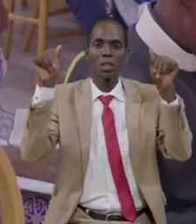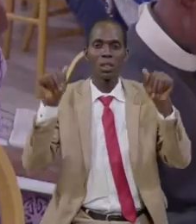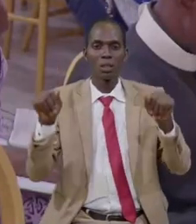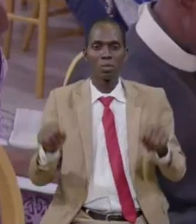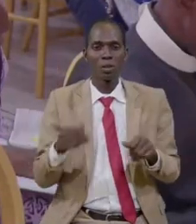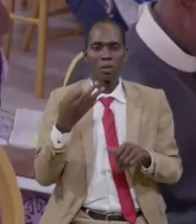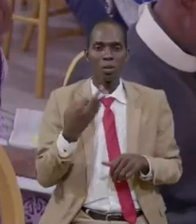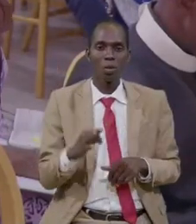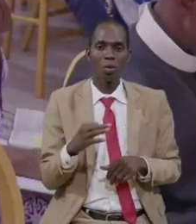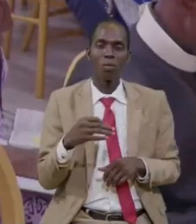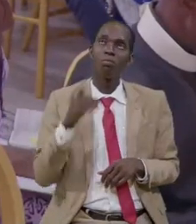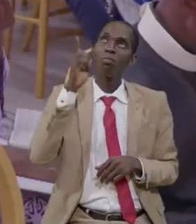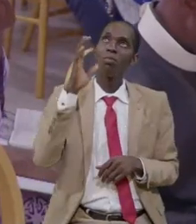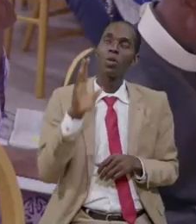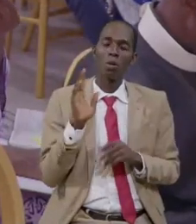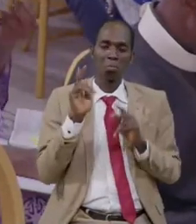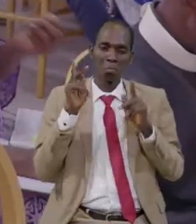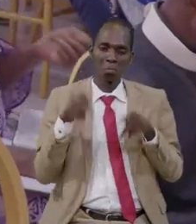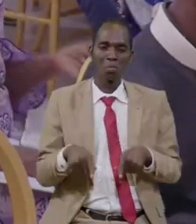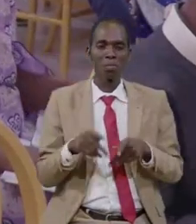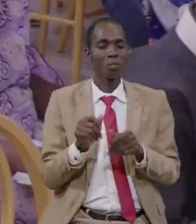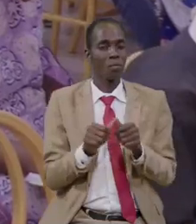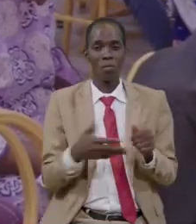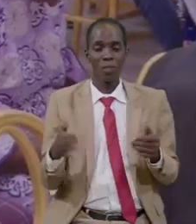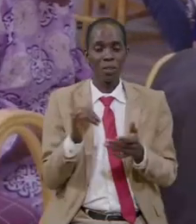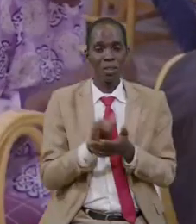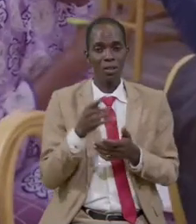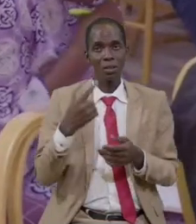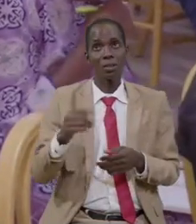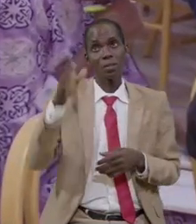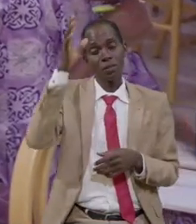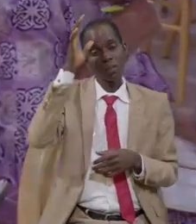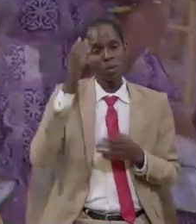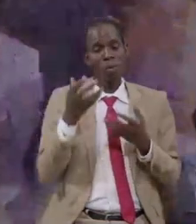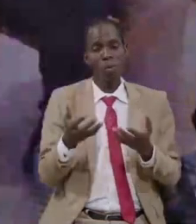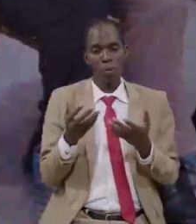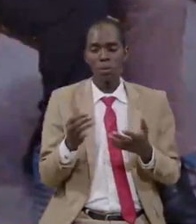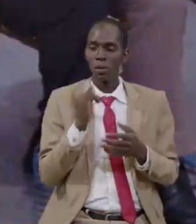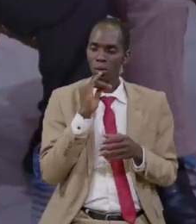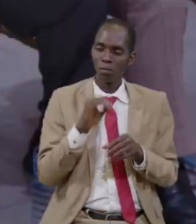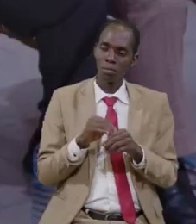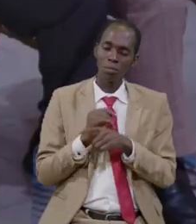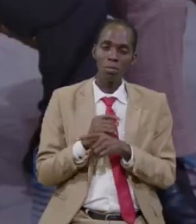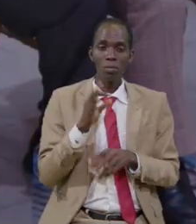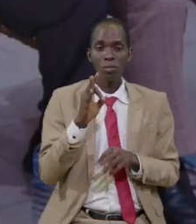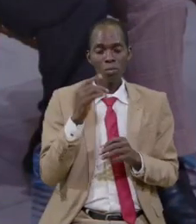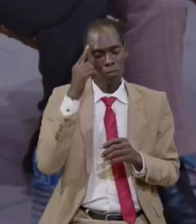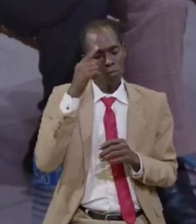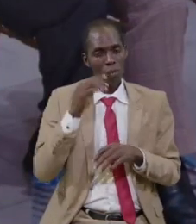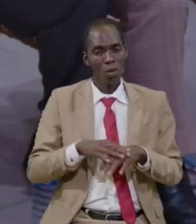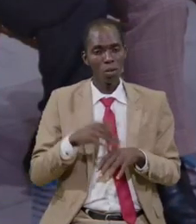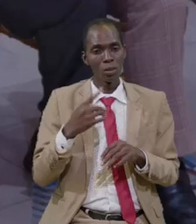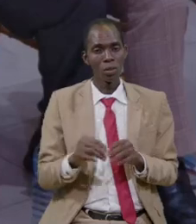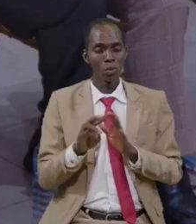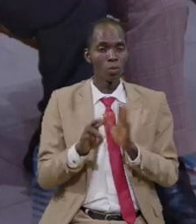Dieu. Tout ce que le Père voulait faire, il l'a fait. Si vous pensez à la volonté de Dieu,